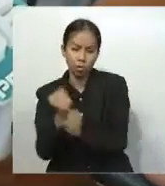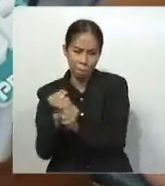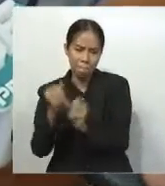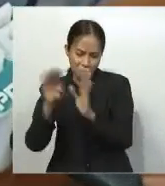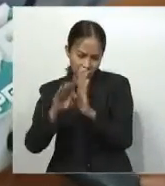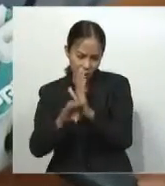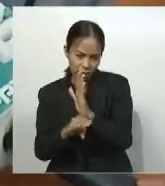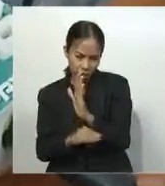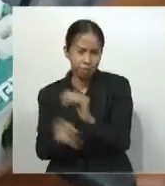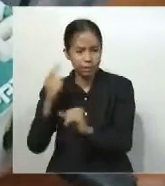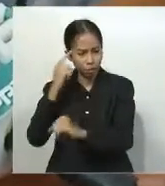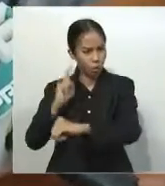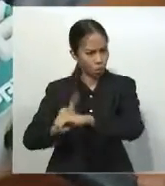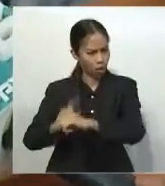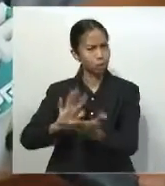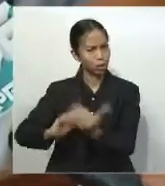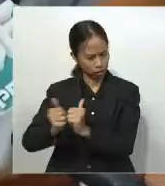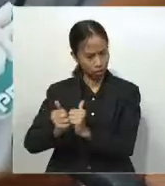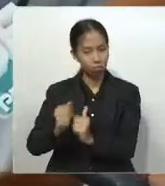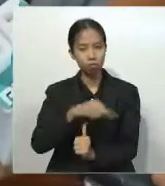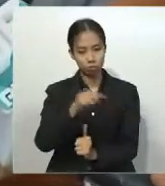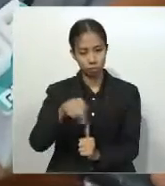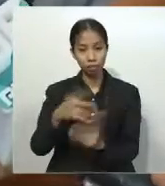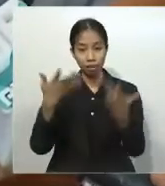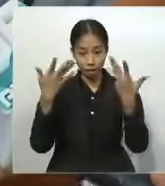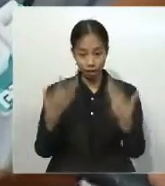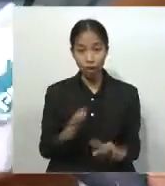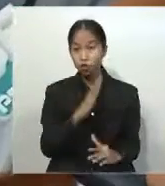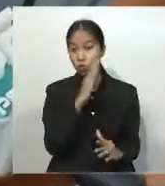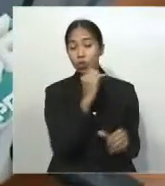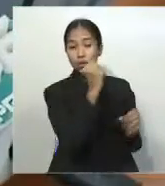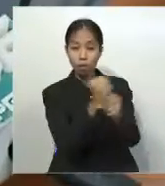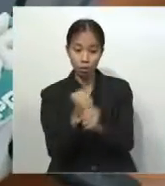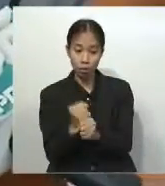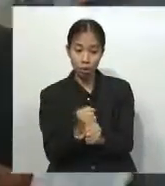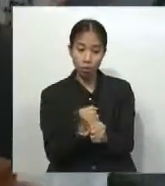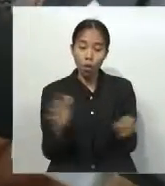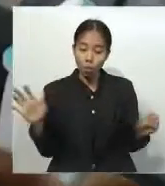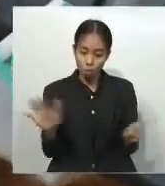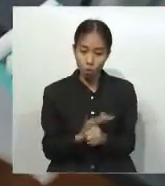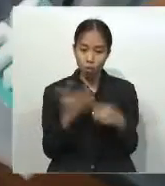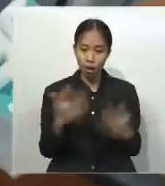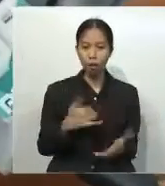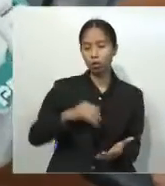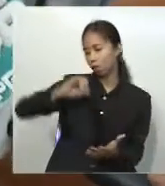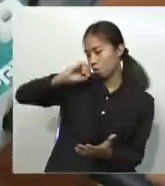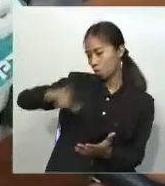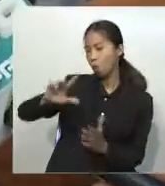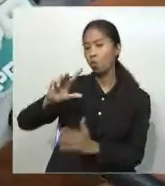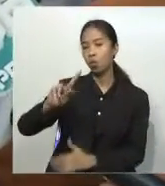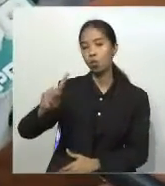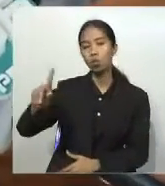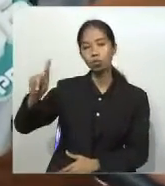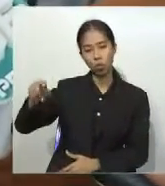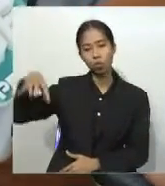และน่าจะดำเนินการได้เสร็จสิ้นแล้วหลายพรรคด้วยกันและเมื่อดำเนินการตามกฎหมายครบถ้วนก็ต้องแจ้งให้กกต.ทราบตามเงื่